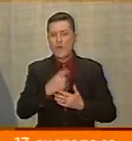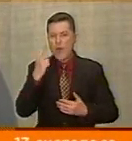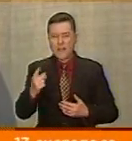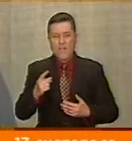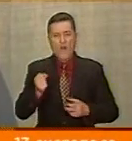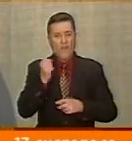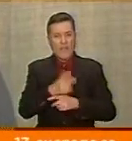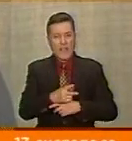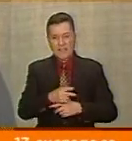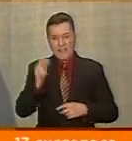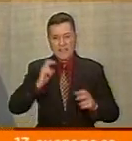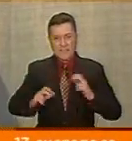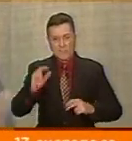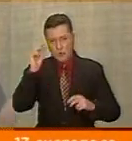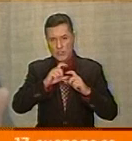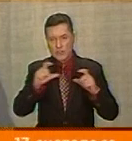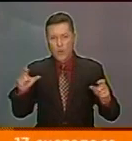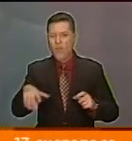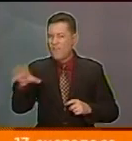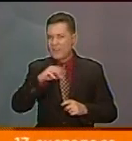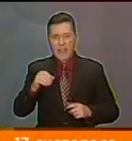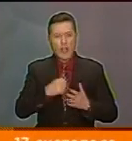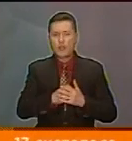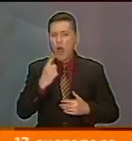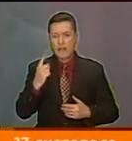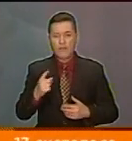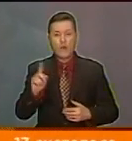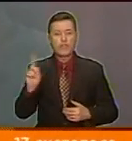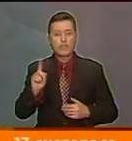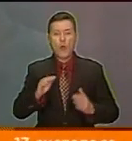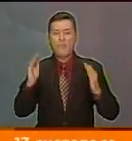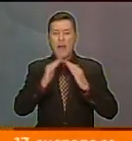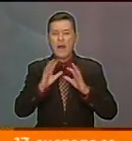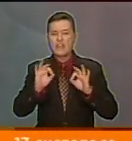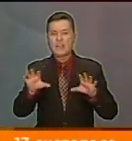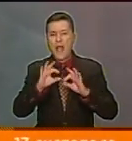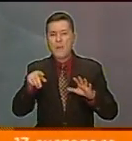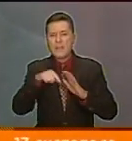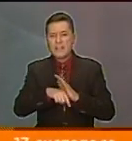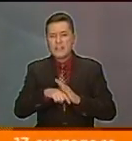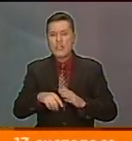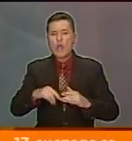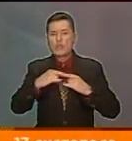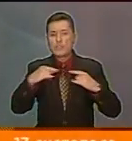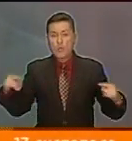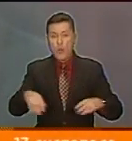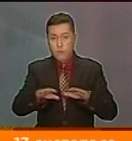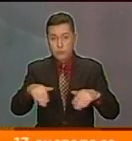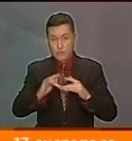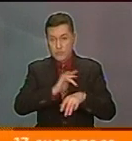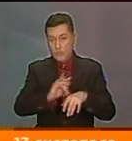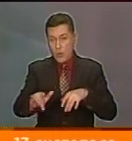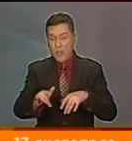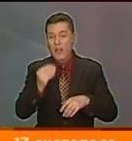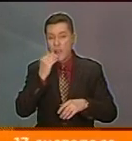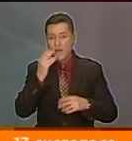и школ всех до одного детей всех до одного чтоб домашним объяснить стол пустой к обеду